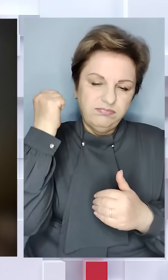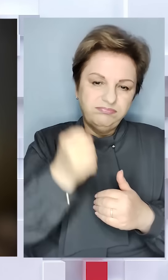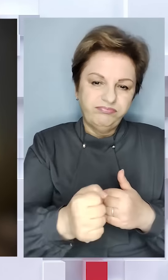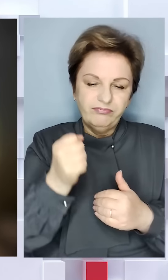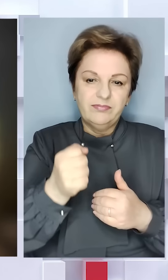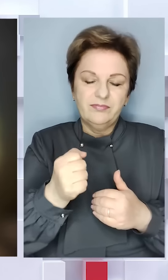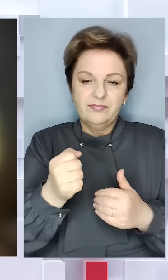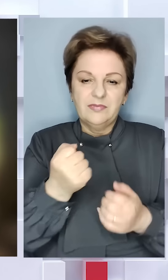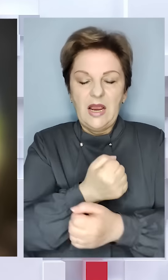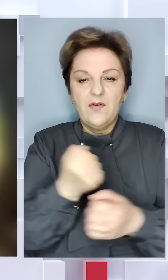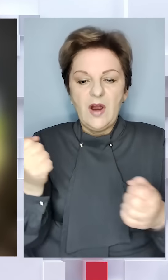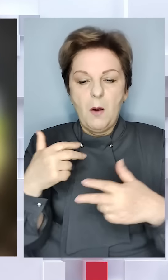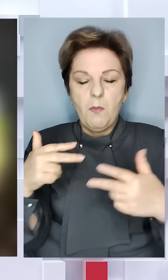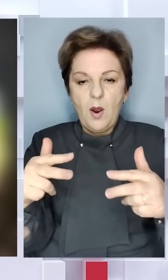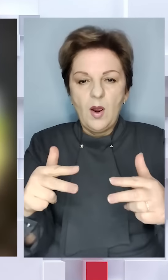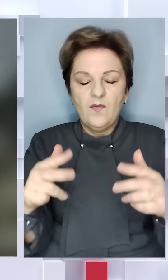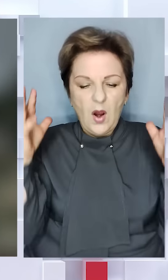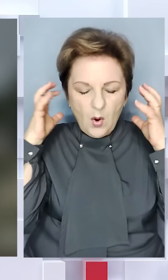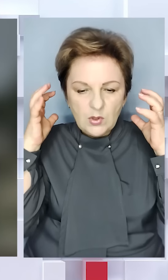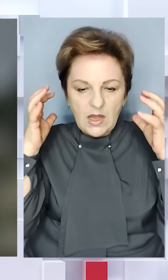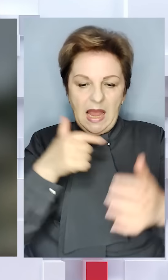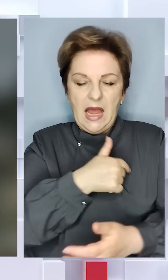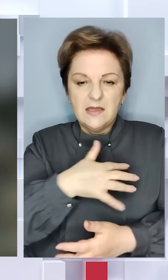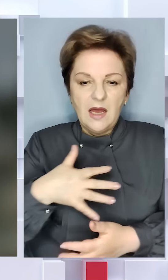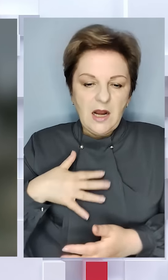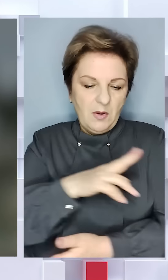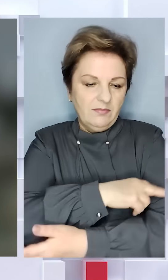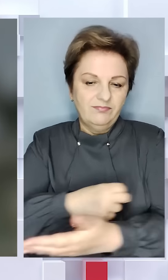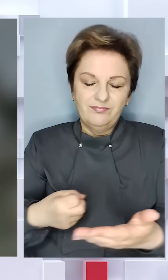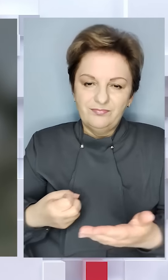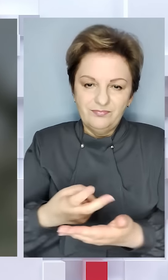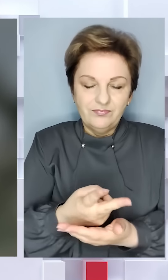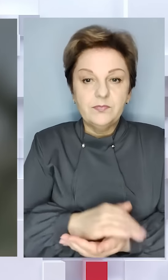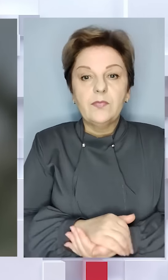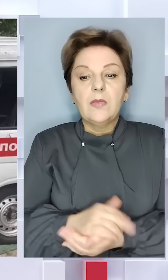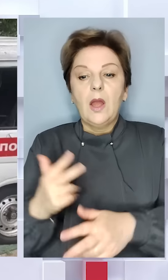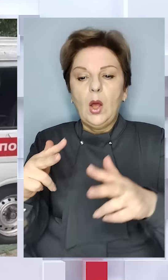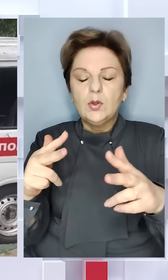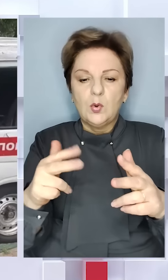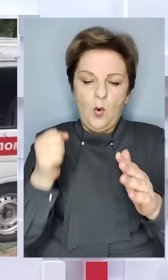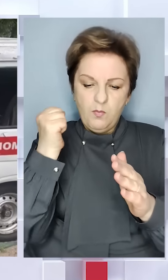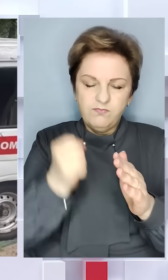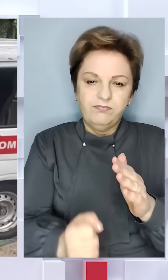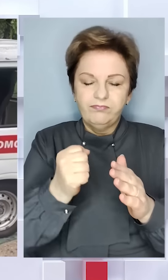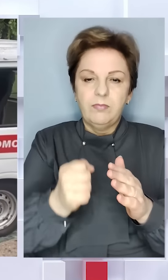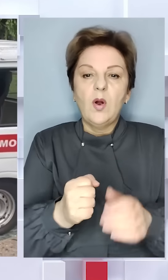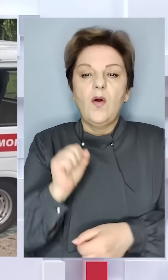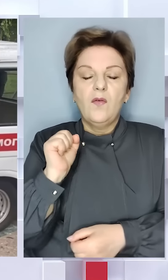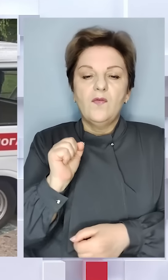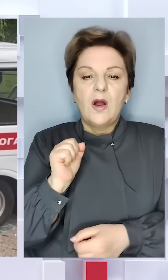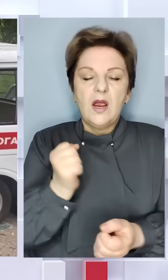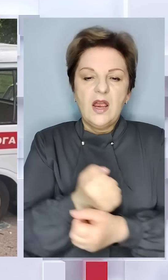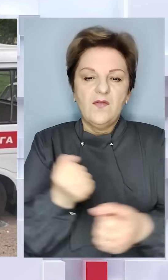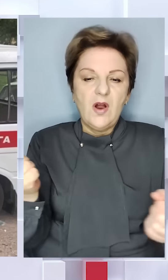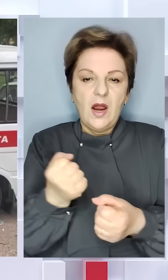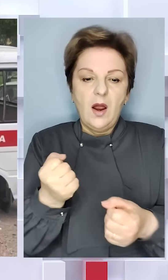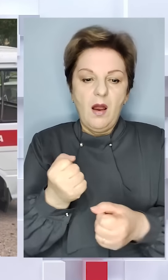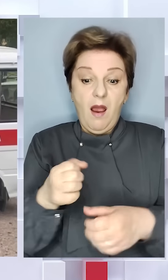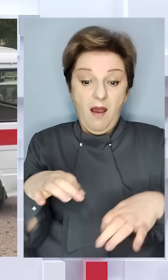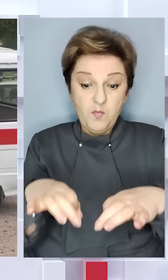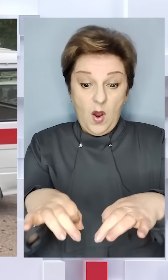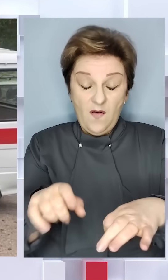з дрона. З контузіями, травмами і пораненнями їх шпиталізували. Дроном «Камікадзе» окупанти вдарили по авто швидкої